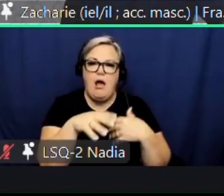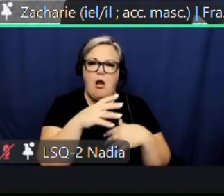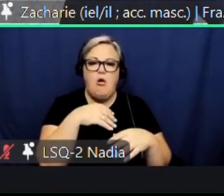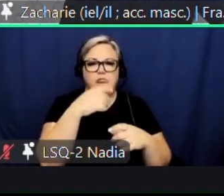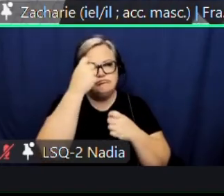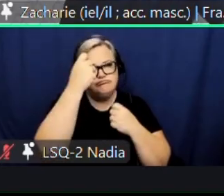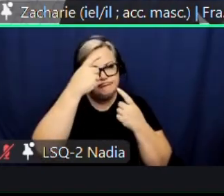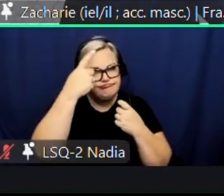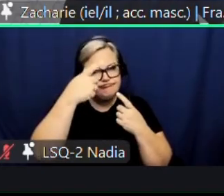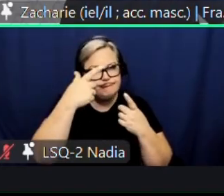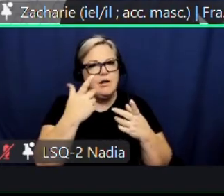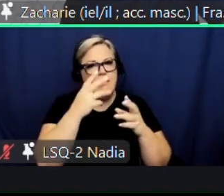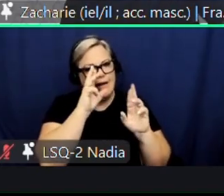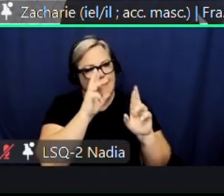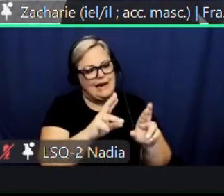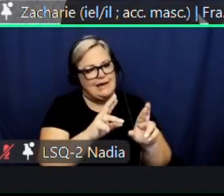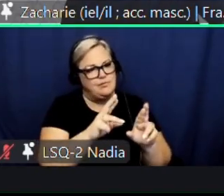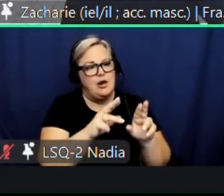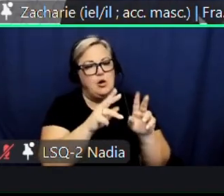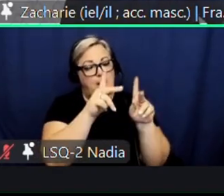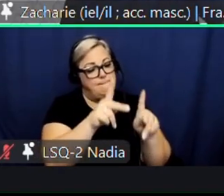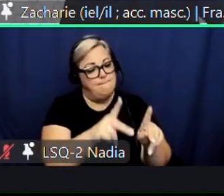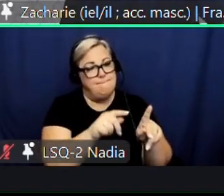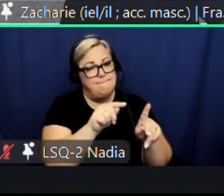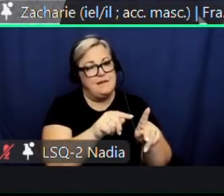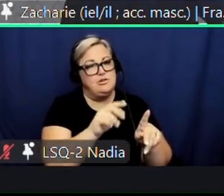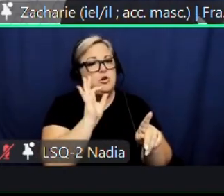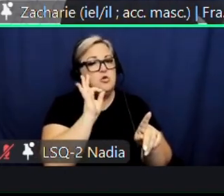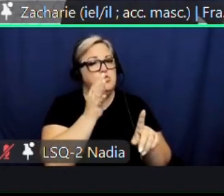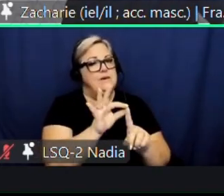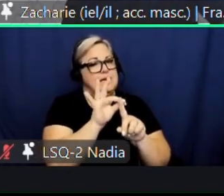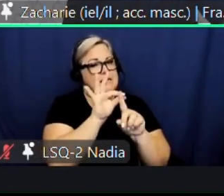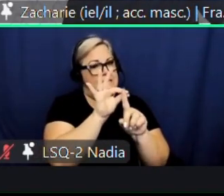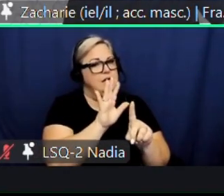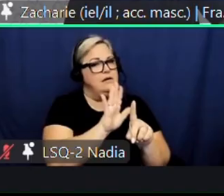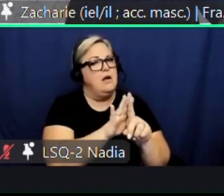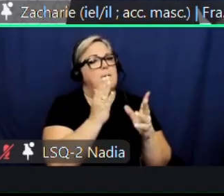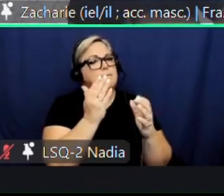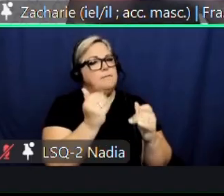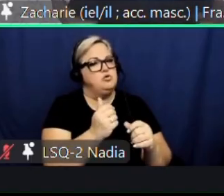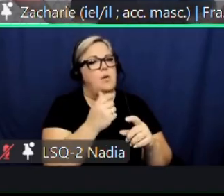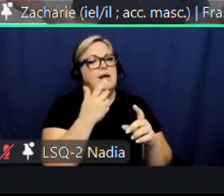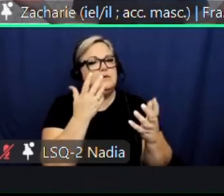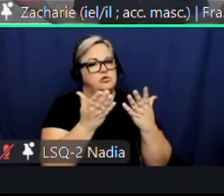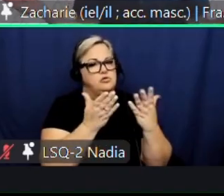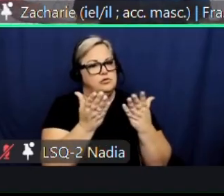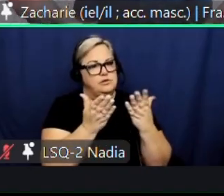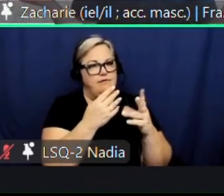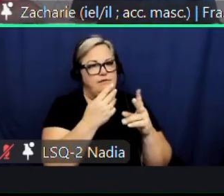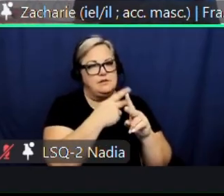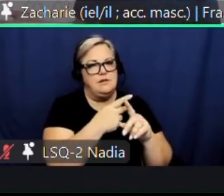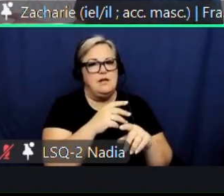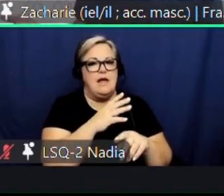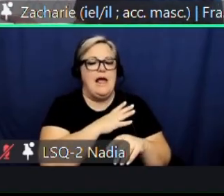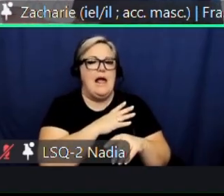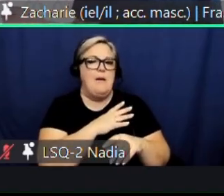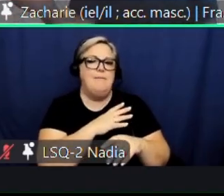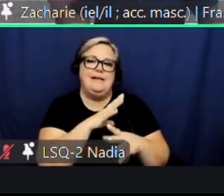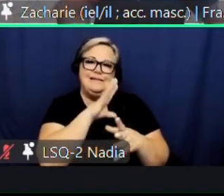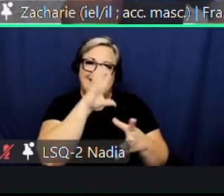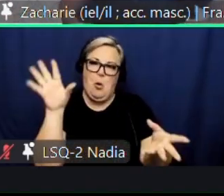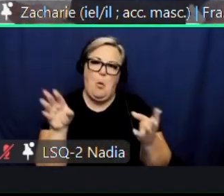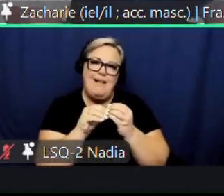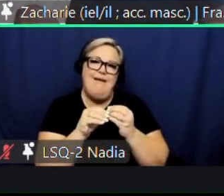et respect en tant qu'individu unique ayant des besoins de soins uniques. D'abord, l'approche est